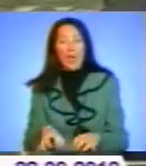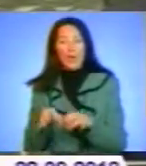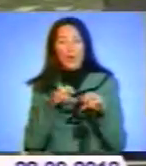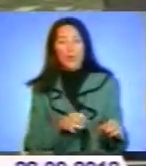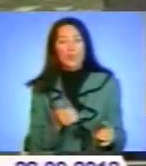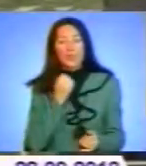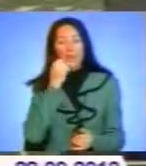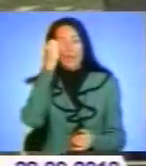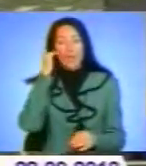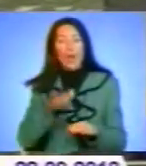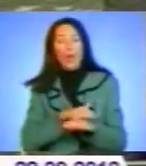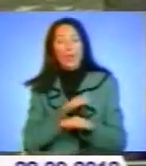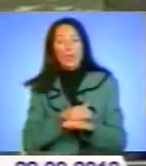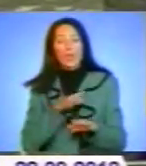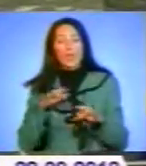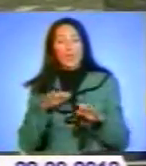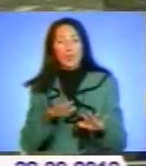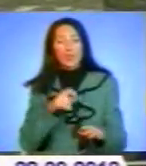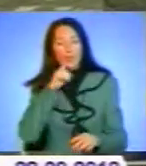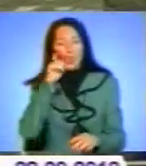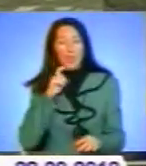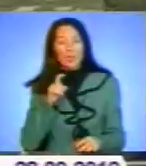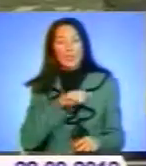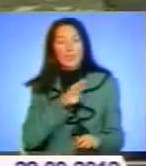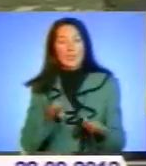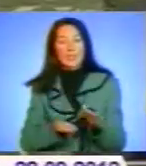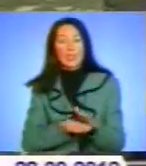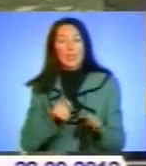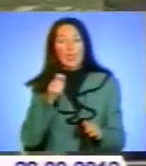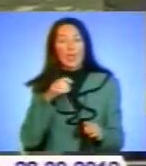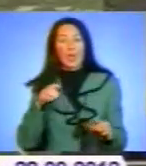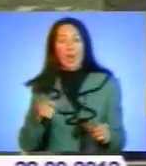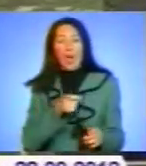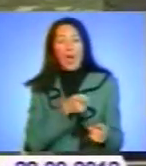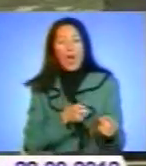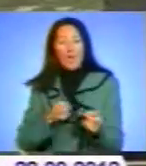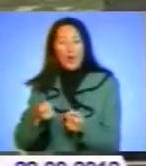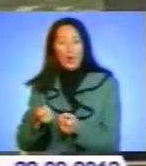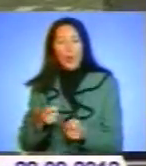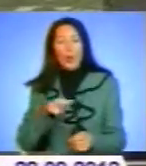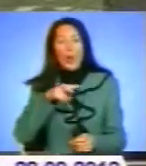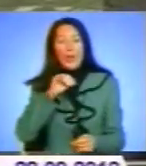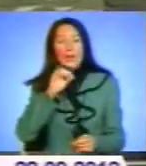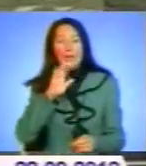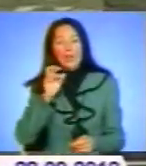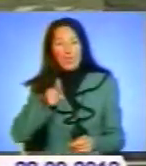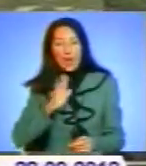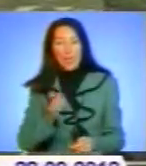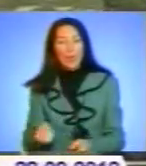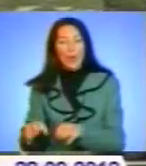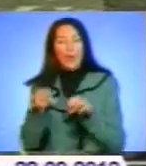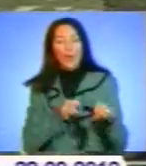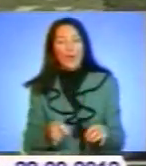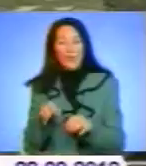місії України з-під вогню в Лівії було вивезено громадян багатьох